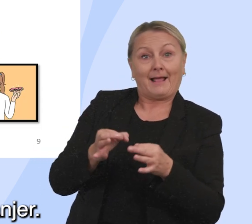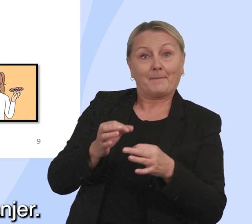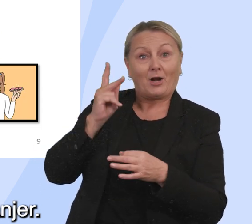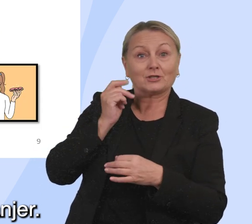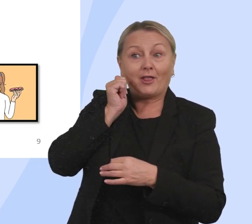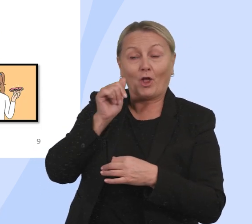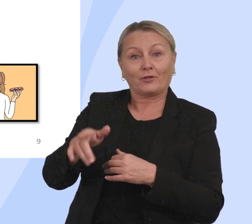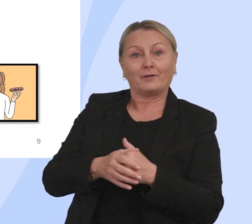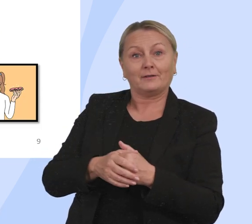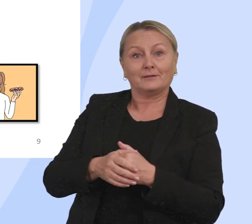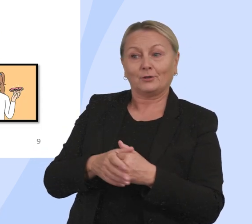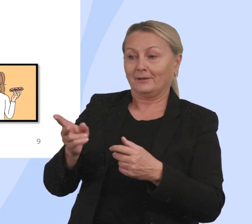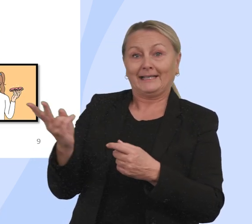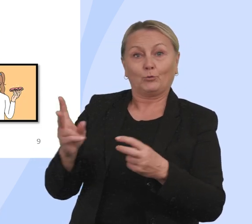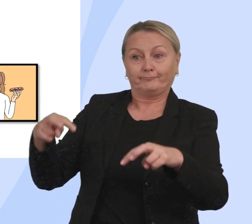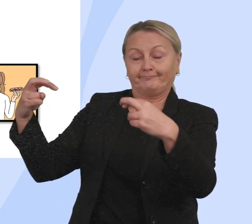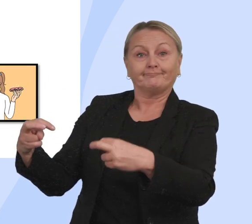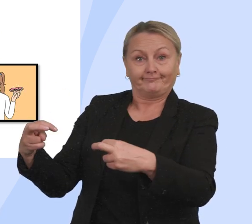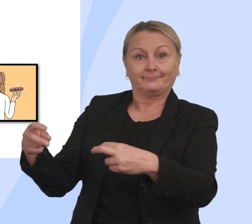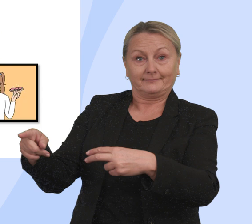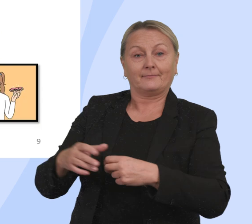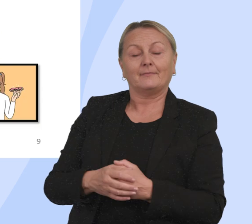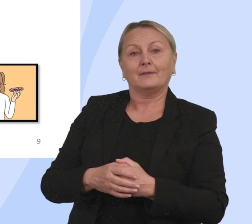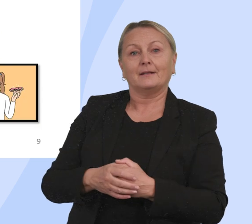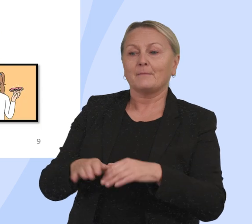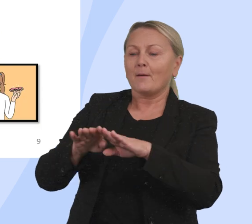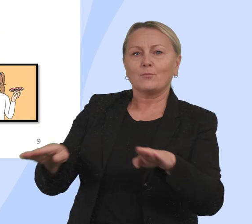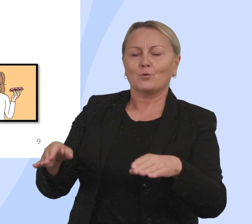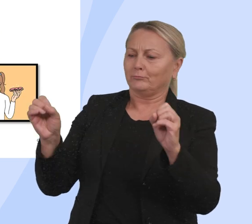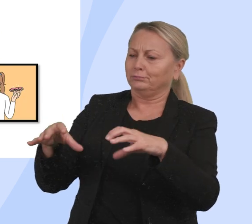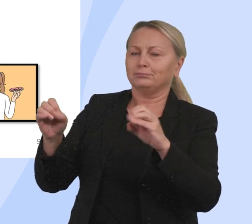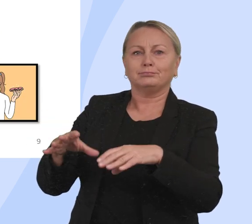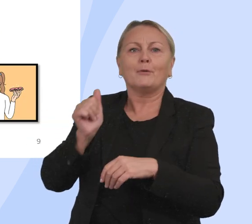over for hinanden med bordet fyldt med kastanjer og kastanjeskaller.